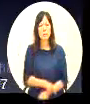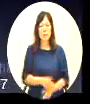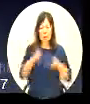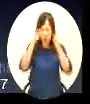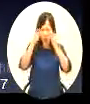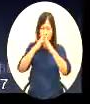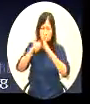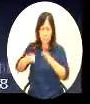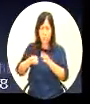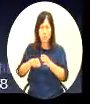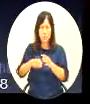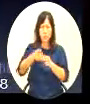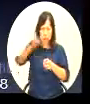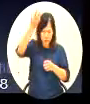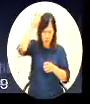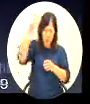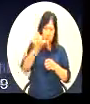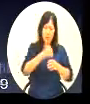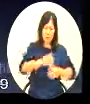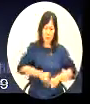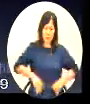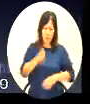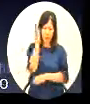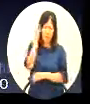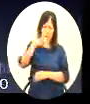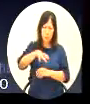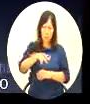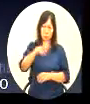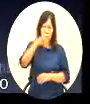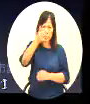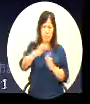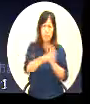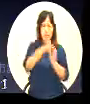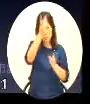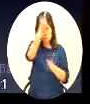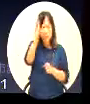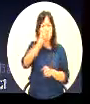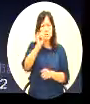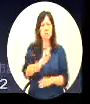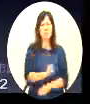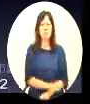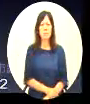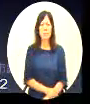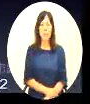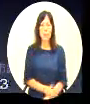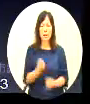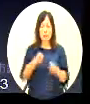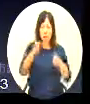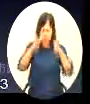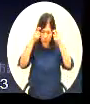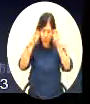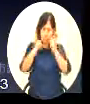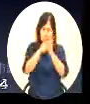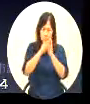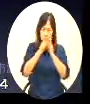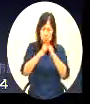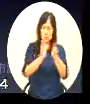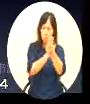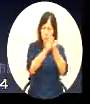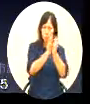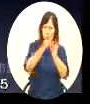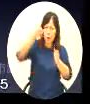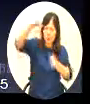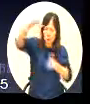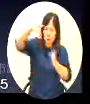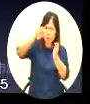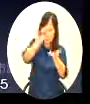高雄市，还有我们过去的民政局长曾志文局长哦，在我们高雄市推动了所谓的阳光助